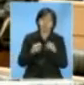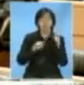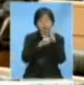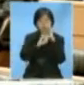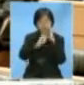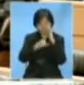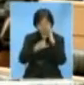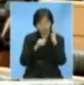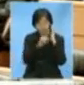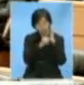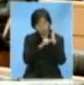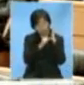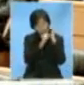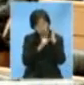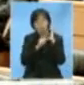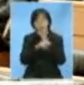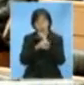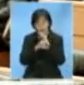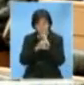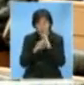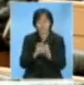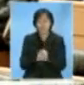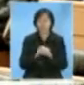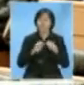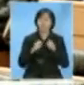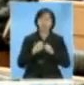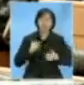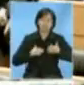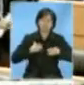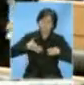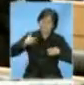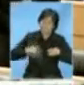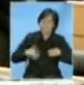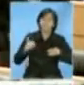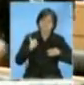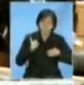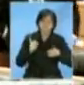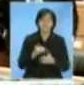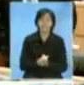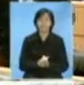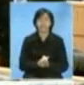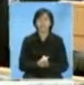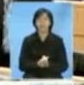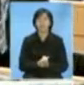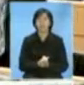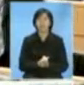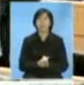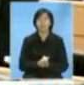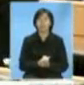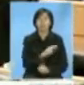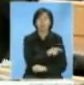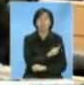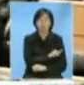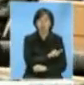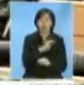ทั้งจังหวัดและภาคตะวันออกระยองคุณสาธิตเดือดร้อนหมดเลยครับนะครับหมอนะครับบัญญั